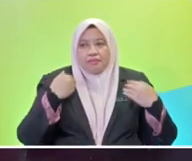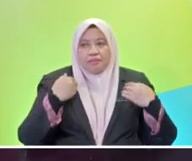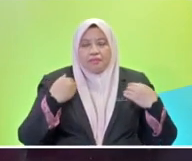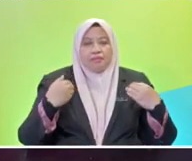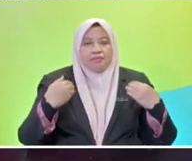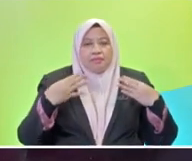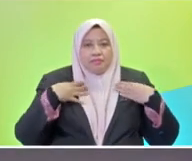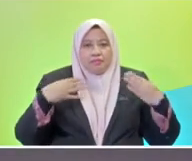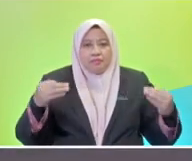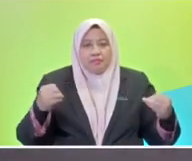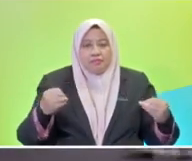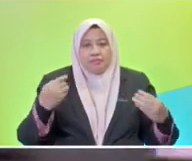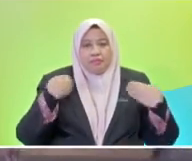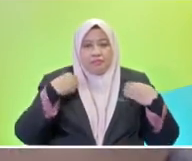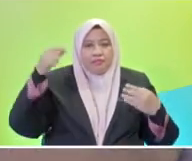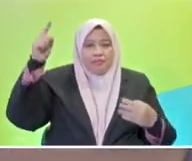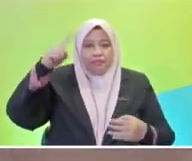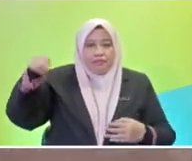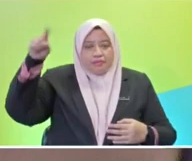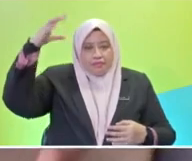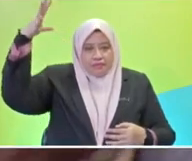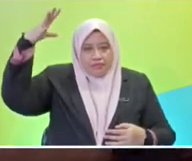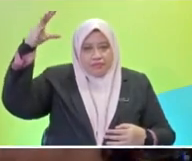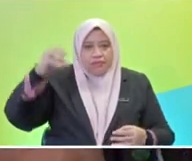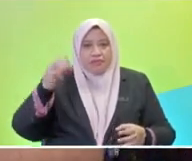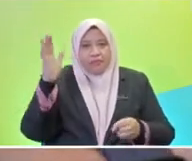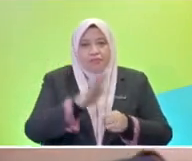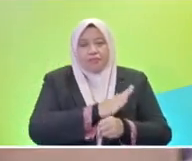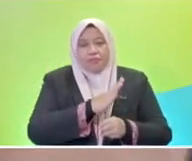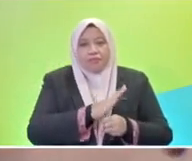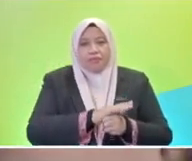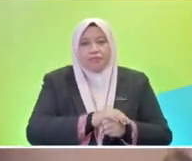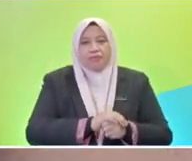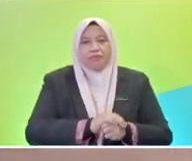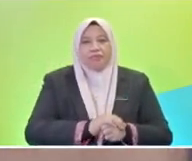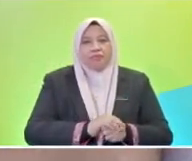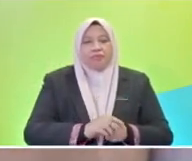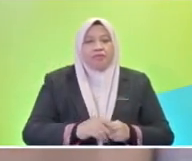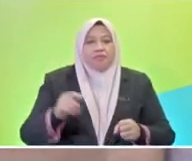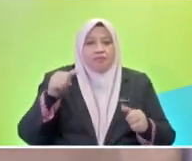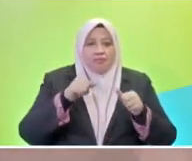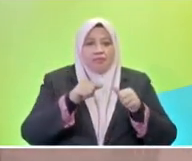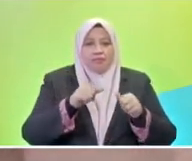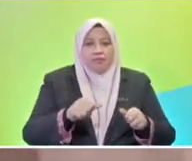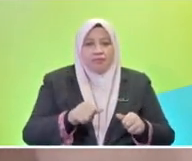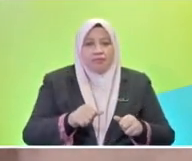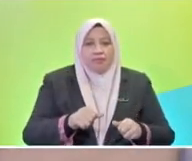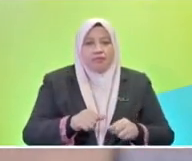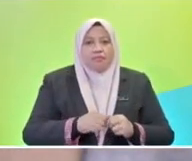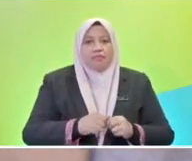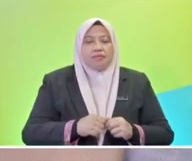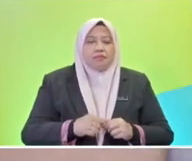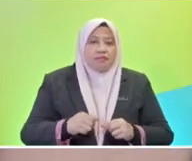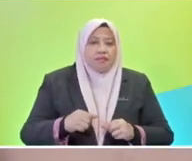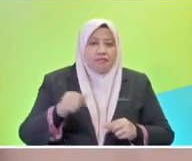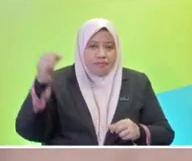subur. Ini mesti cahaya matahari pun dia dapat, cikgu. Tampalkan, Akmal. Okey, cahaya matahari dapat.